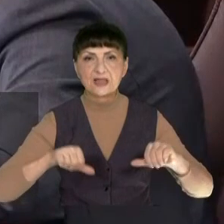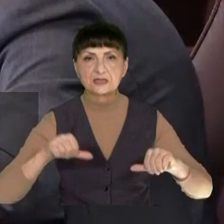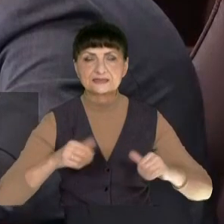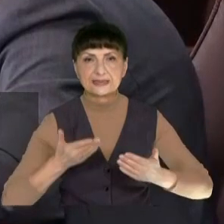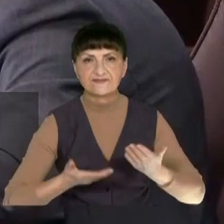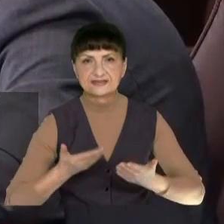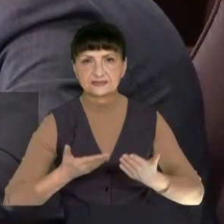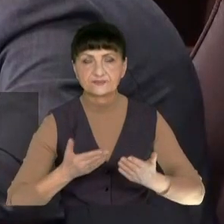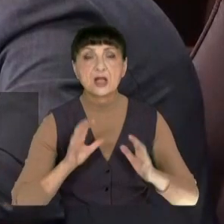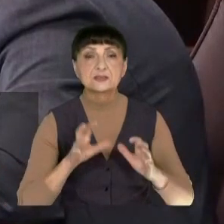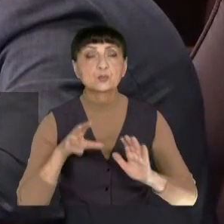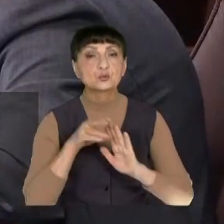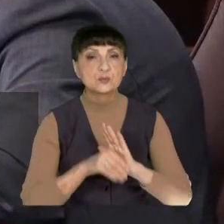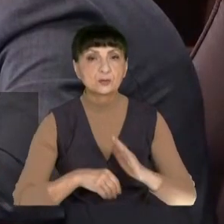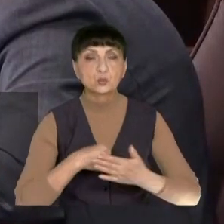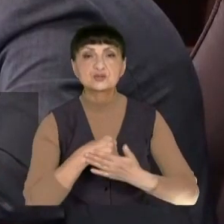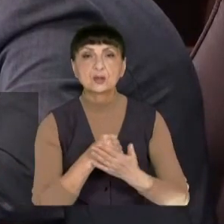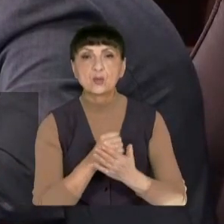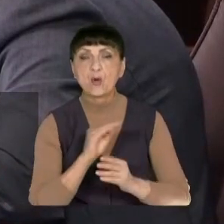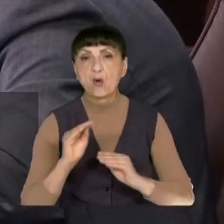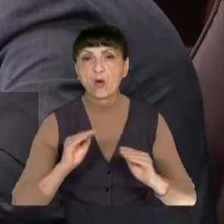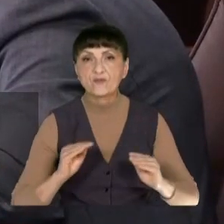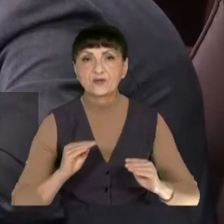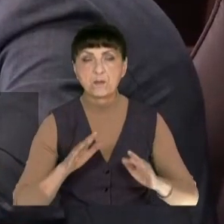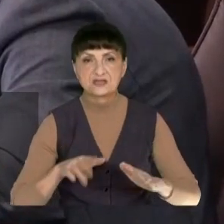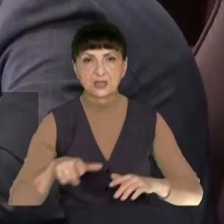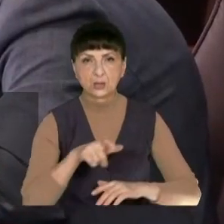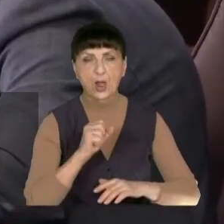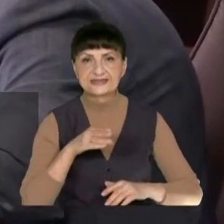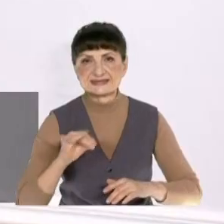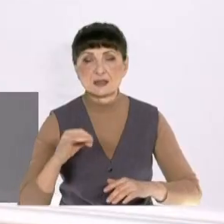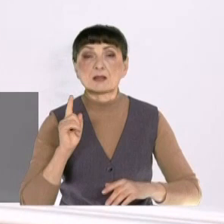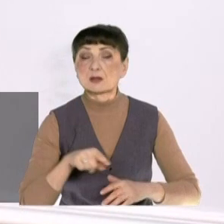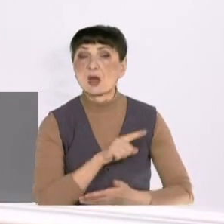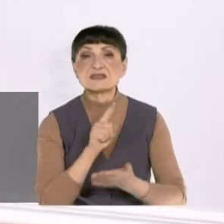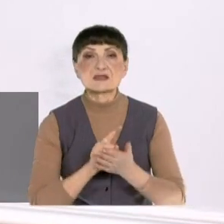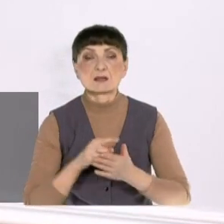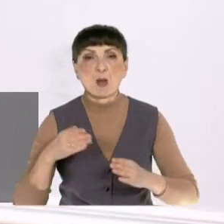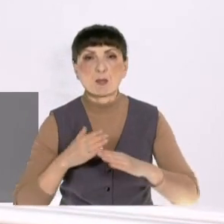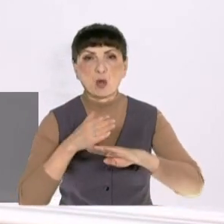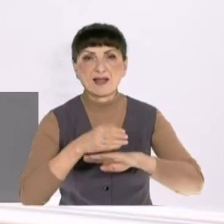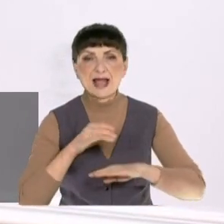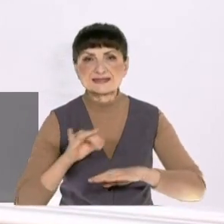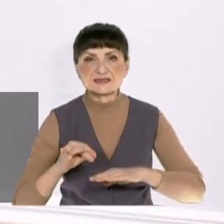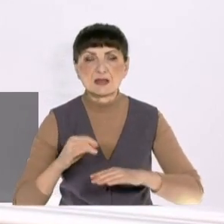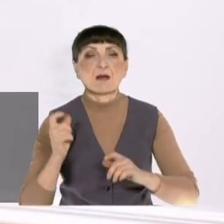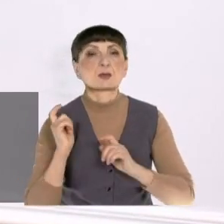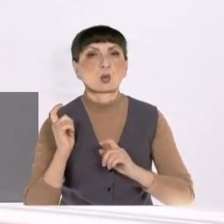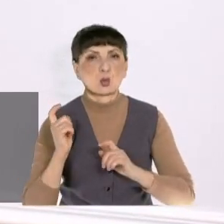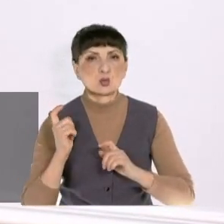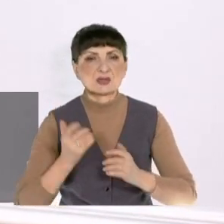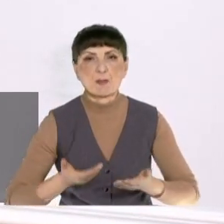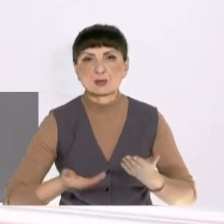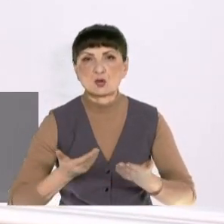измерения. Закон предусматривает установку оси на местных дорогах, а также обязательный проезд через оси транспорта